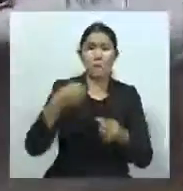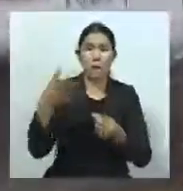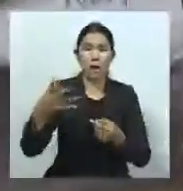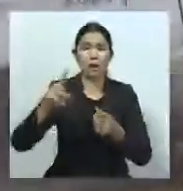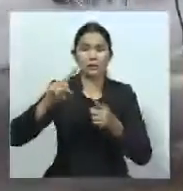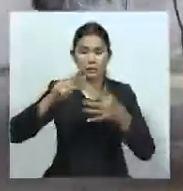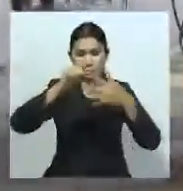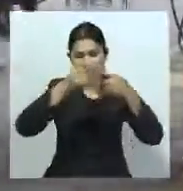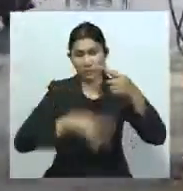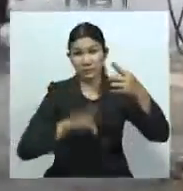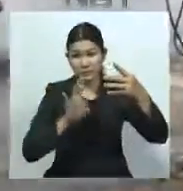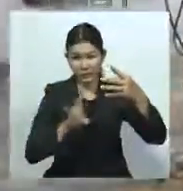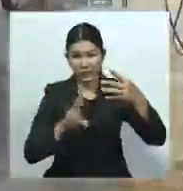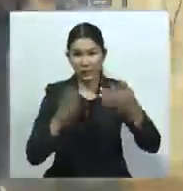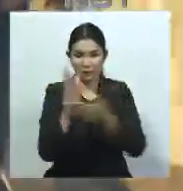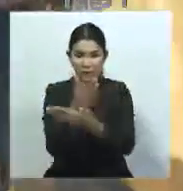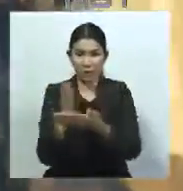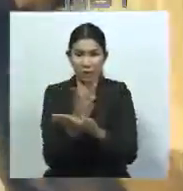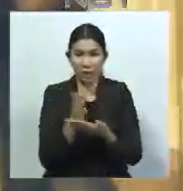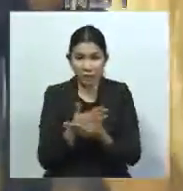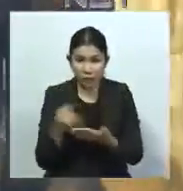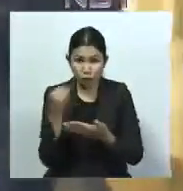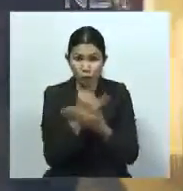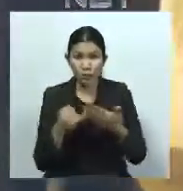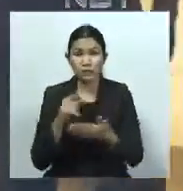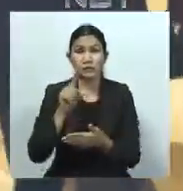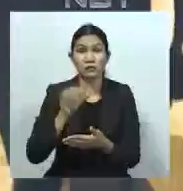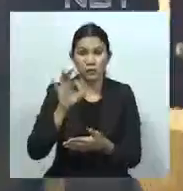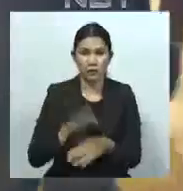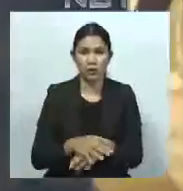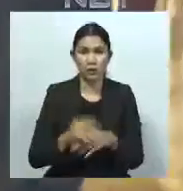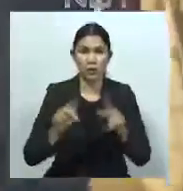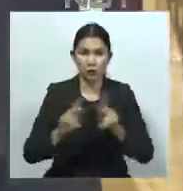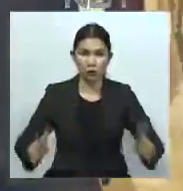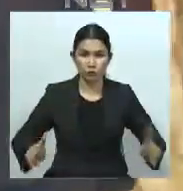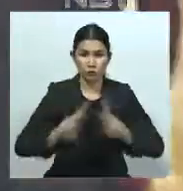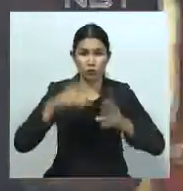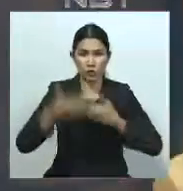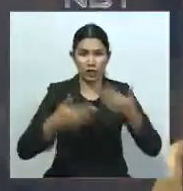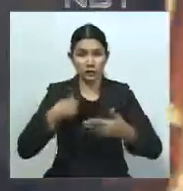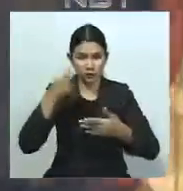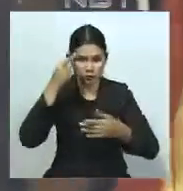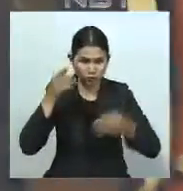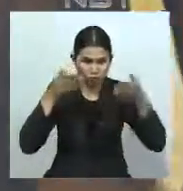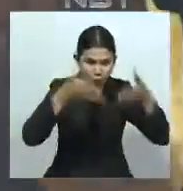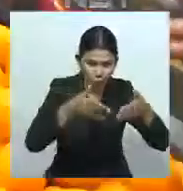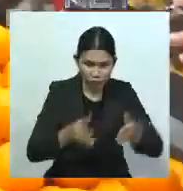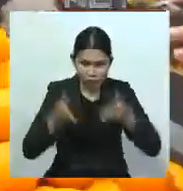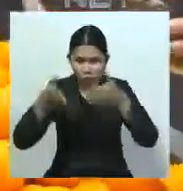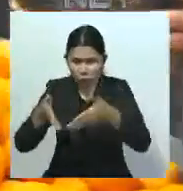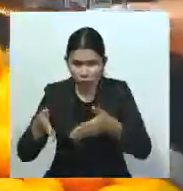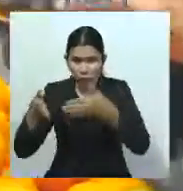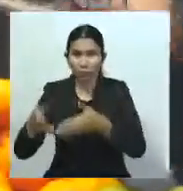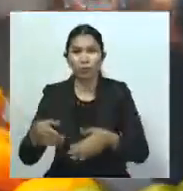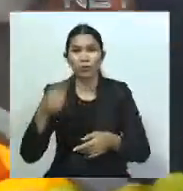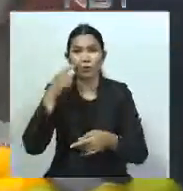ครองออกเป็น29รัฐกระทรวงพาณิชย์จึงวางแผนเจาะตลาดอินเดียเป็นรายรัฐเน้นรักษาเมืองหลักมุ่ง